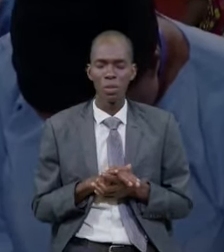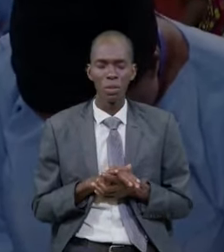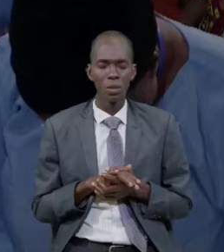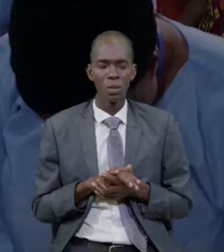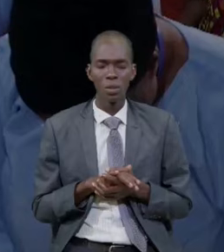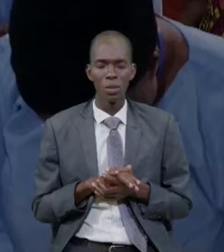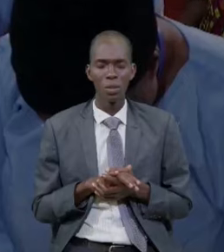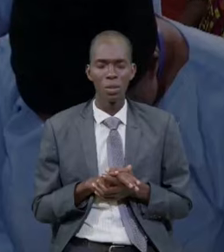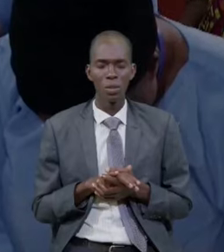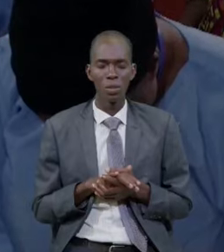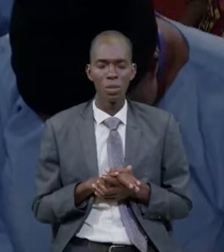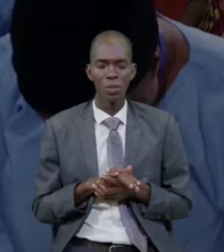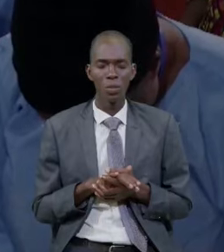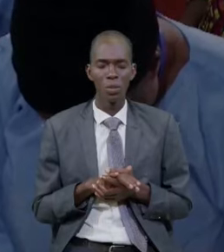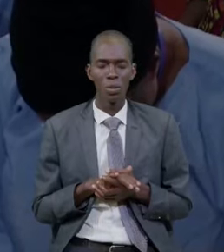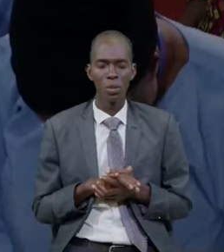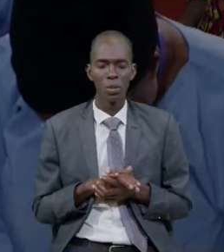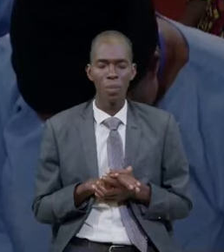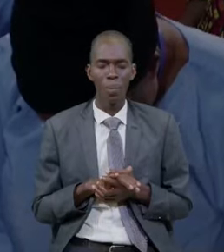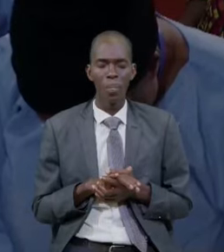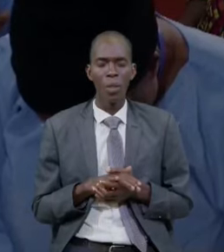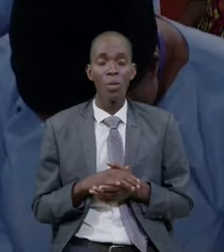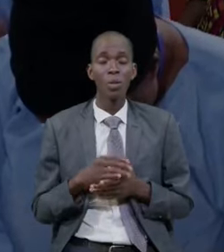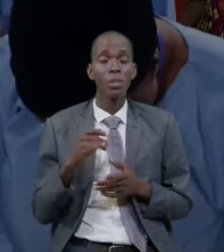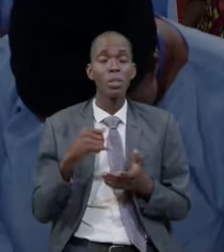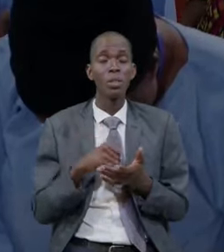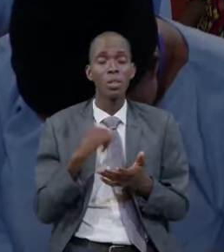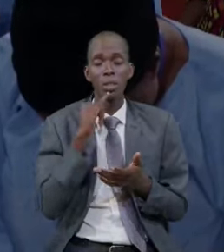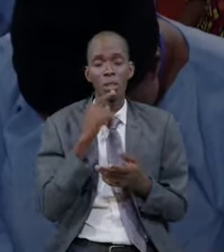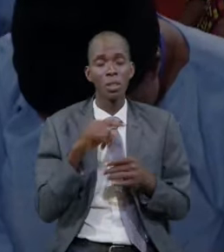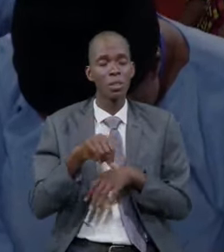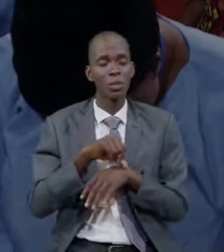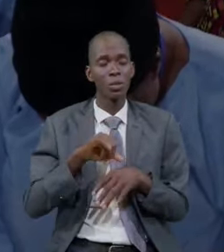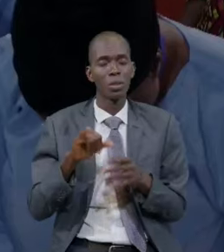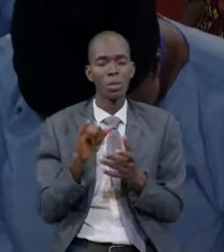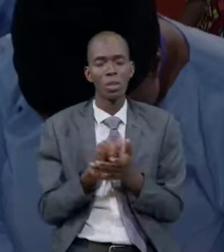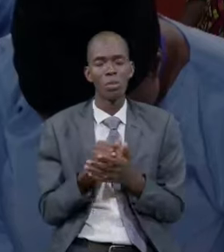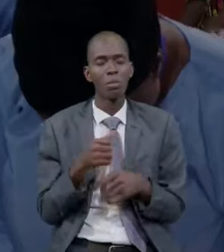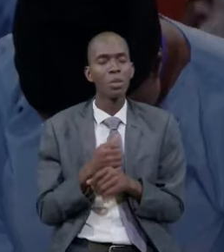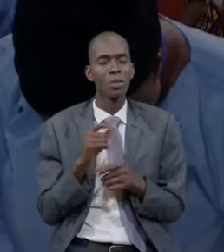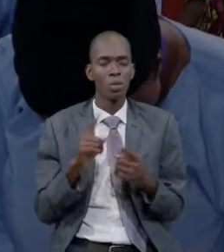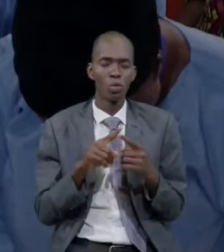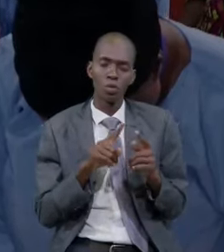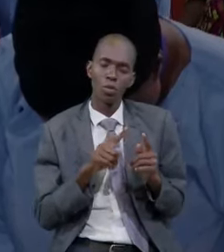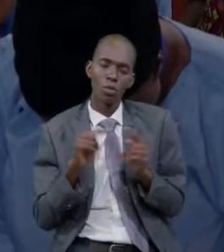C'est l'onction qui t'amène à transcender ta faiblesse.